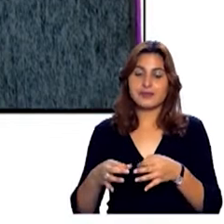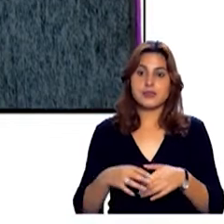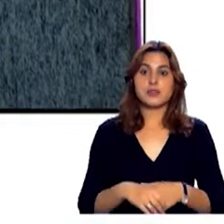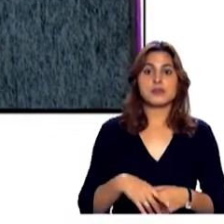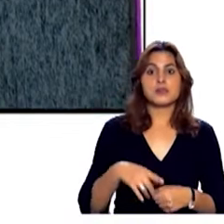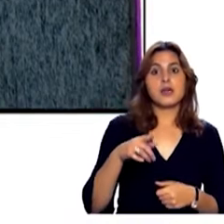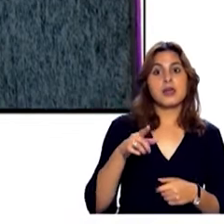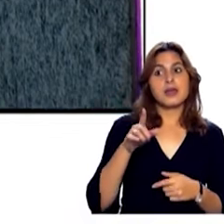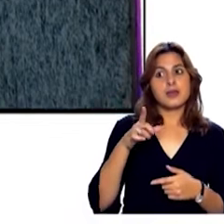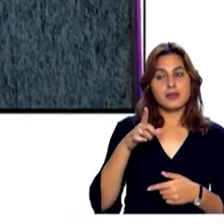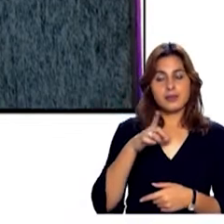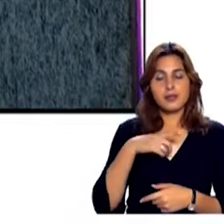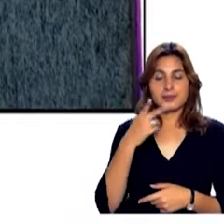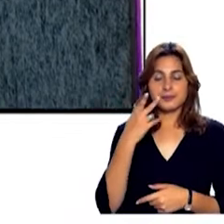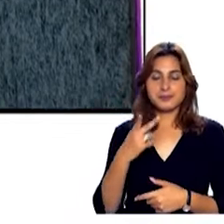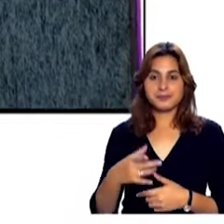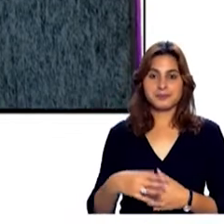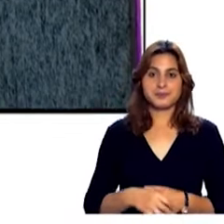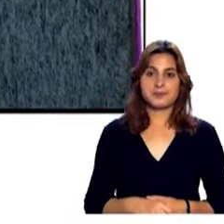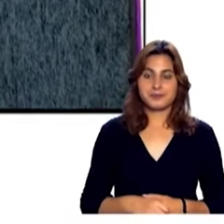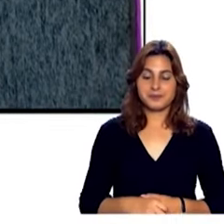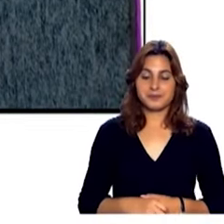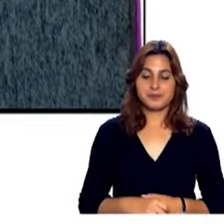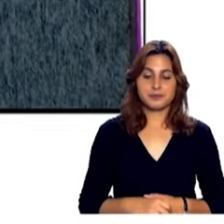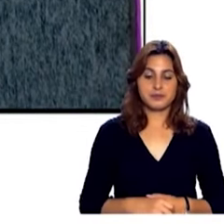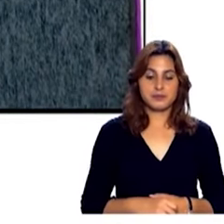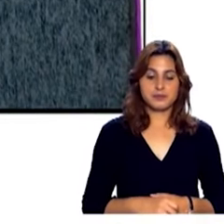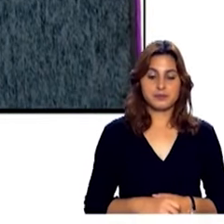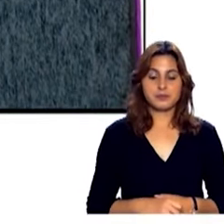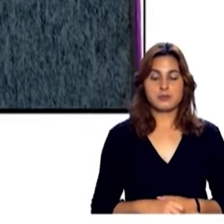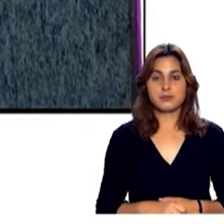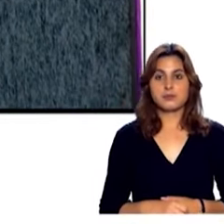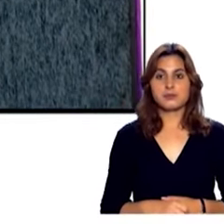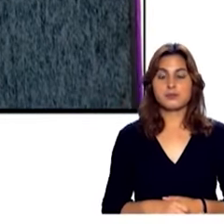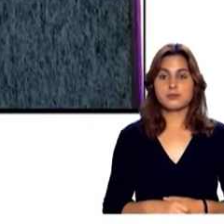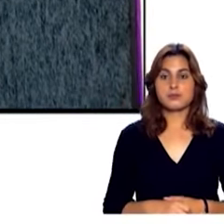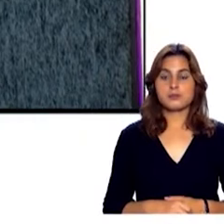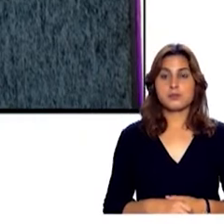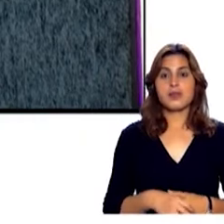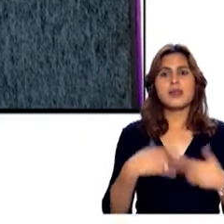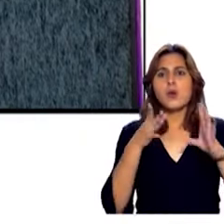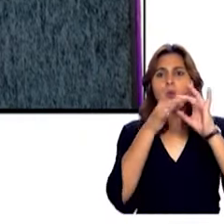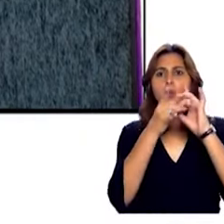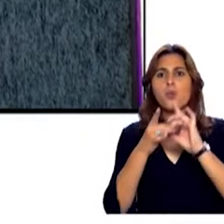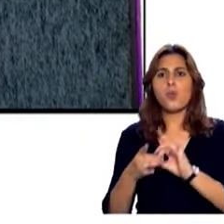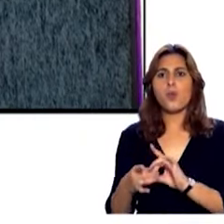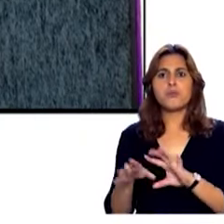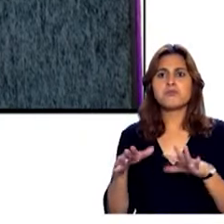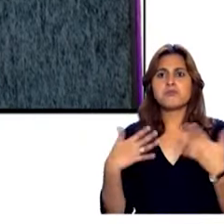materiale qual Il contesto numer